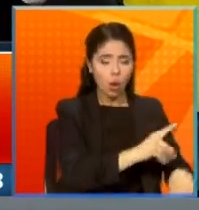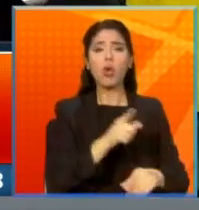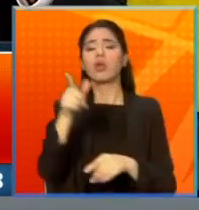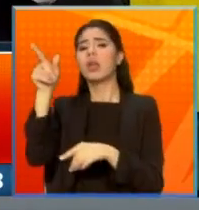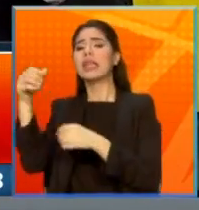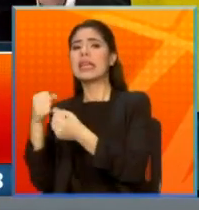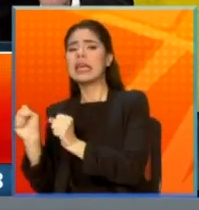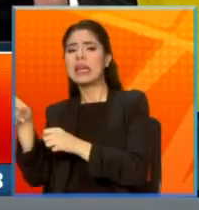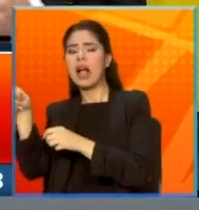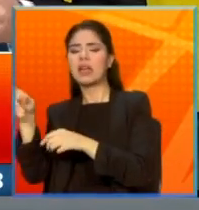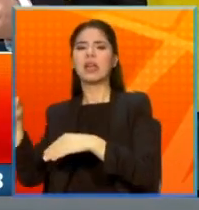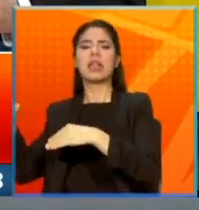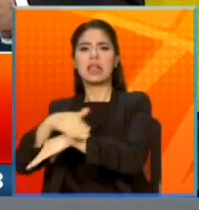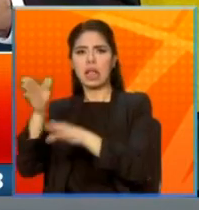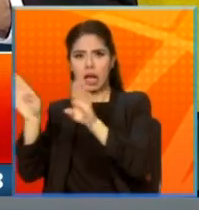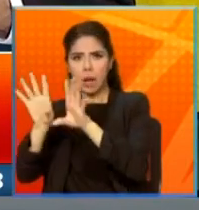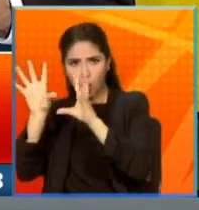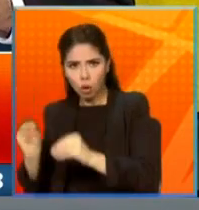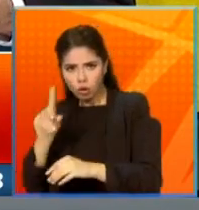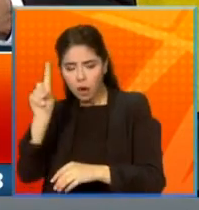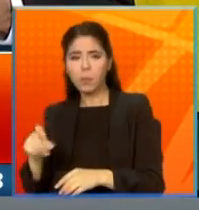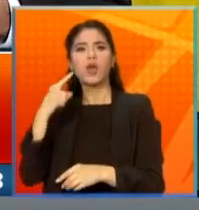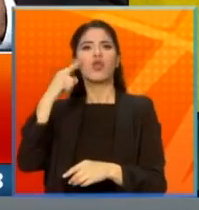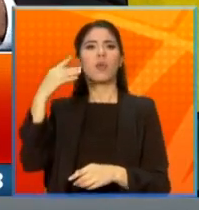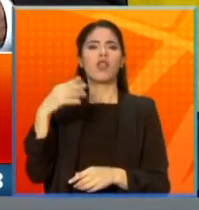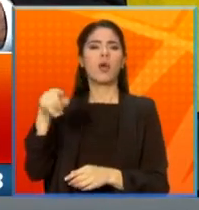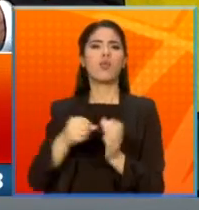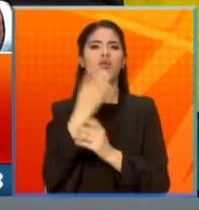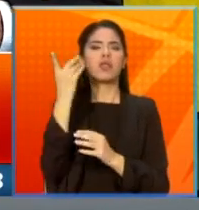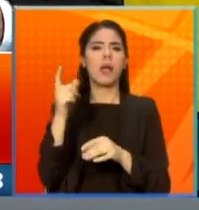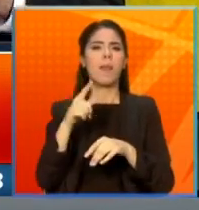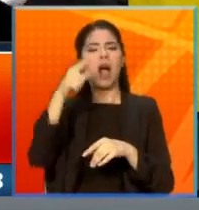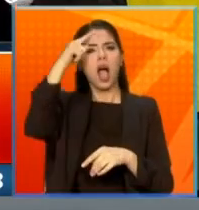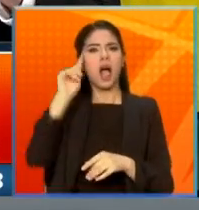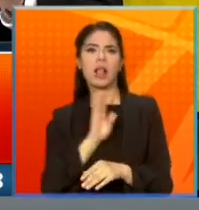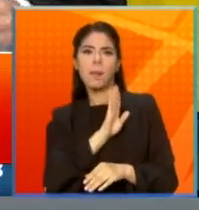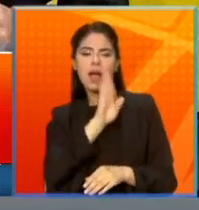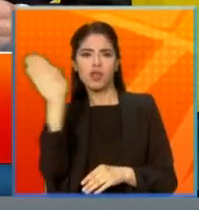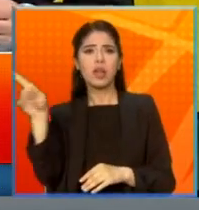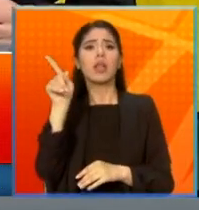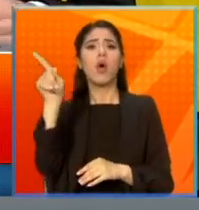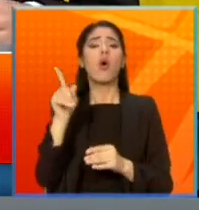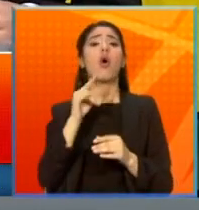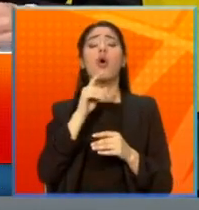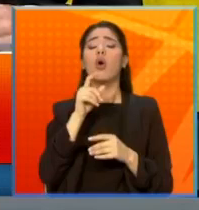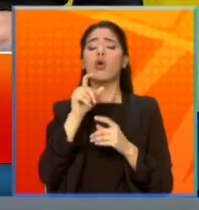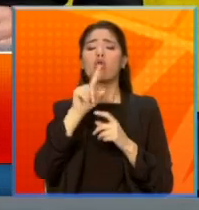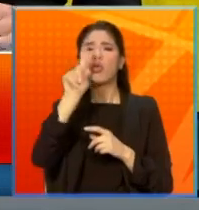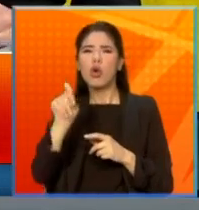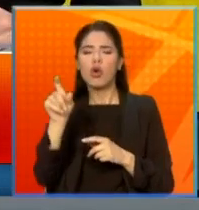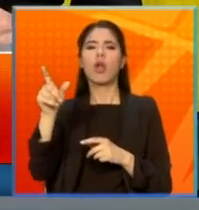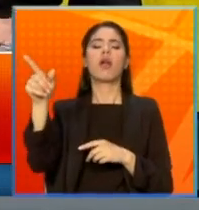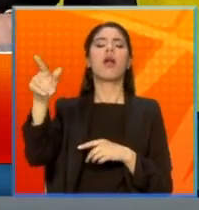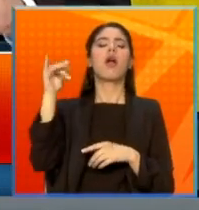sınırları kapatacak mı? Bu da önemli soru. Başkan Erdoğan bu sabah erken saatlerde Azerbaycan'a gitti. O soruya ziyaret öncesinde